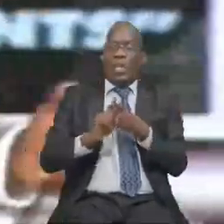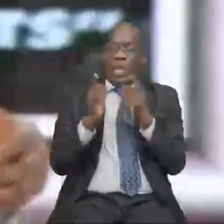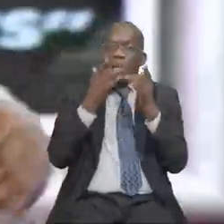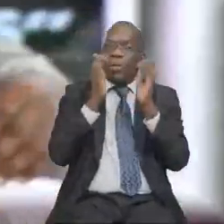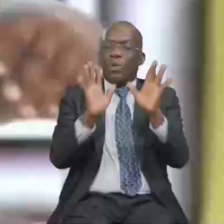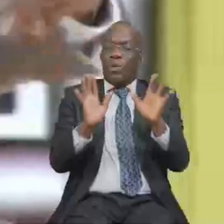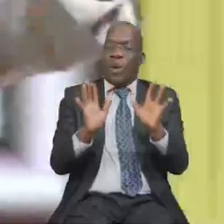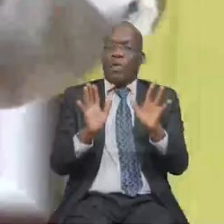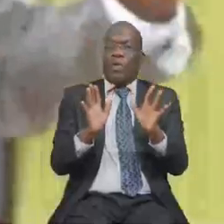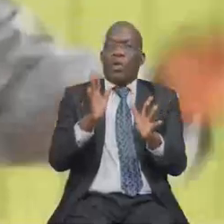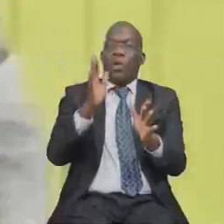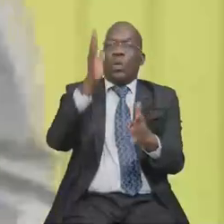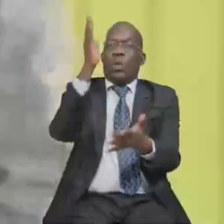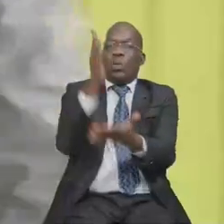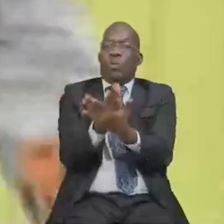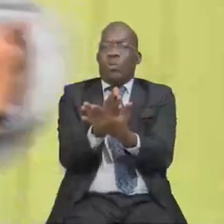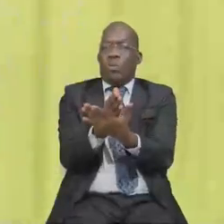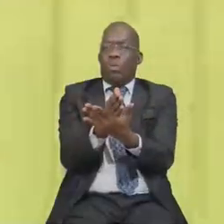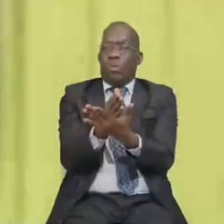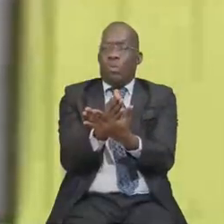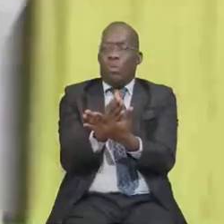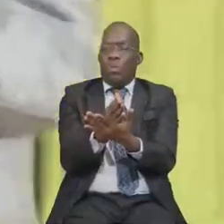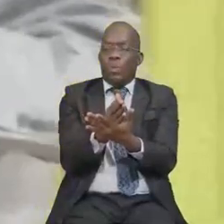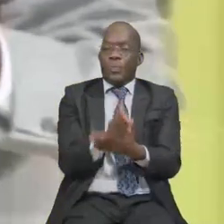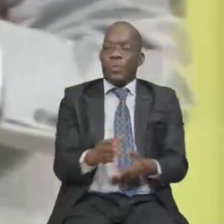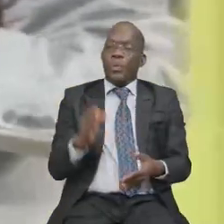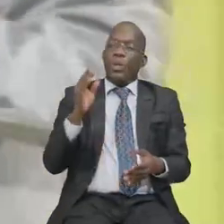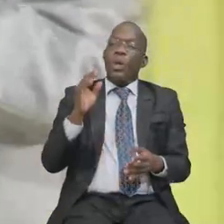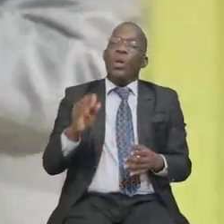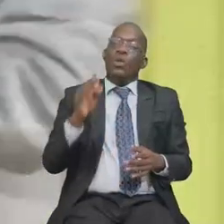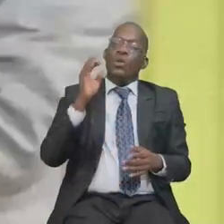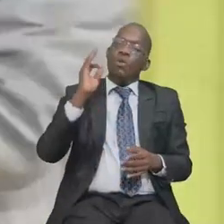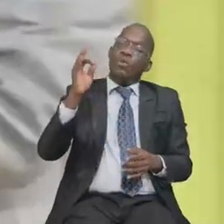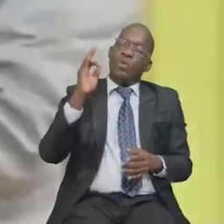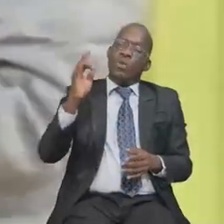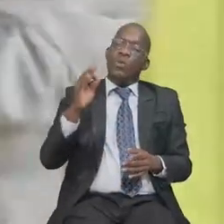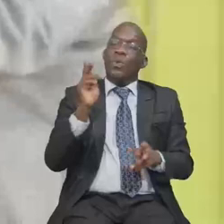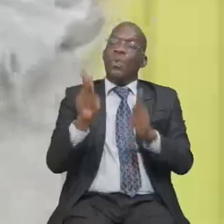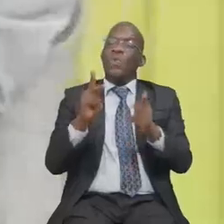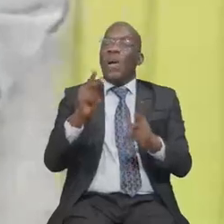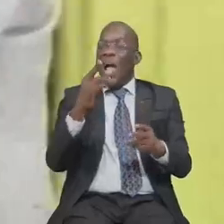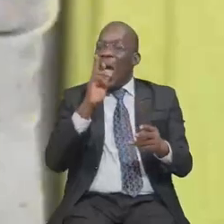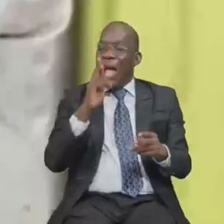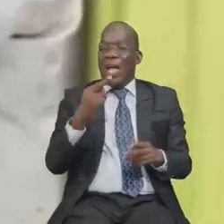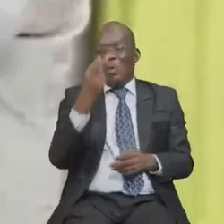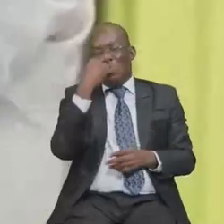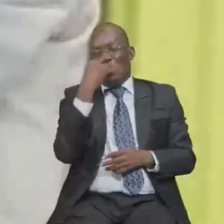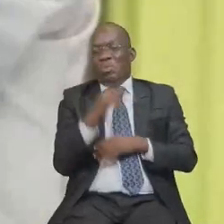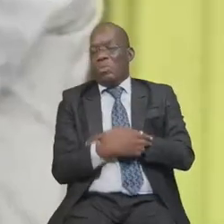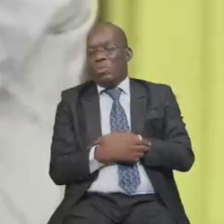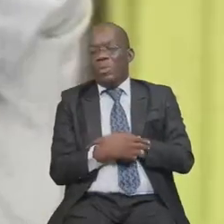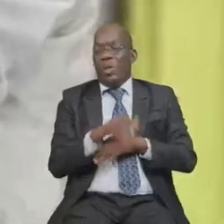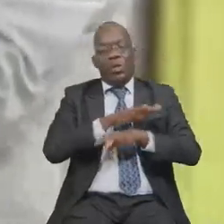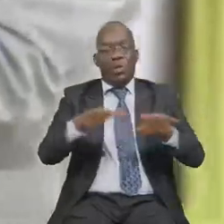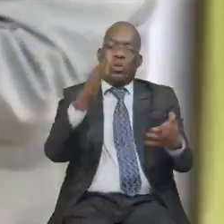arrêtent. Tu prêches et les gens se moquent. Tu prêches et les gens se moquent de toi. Et tu n'arrêtes pas.